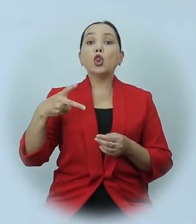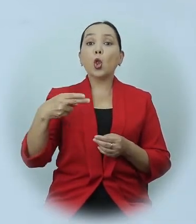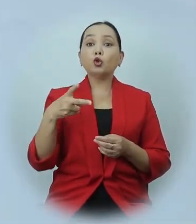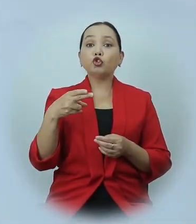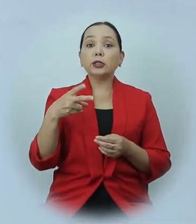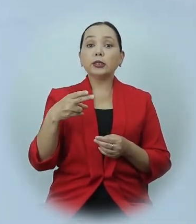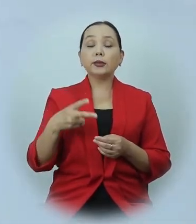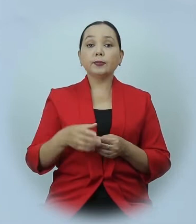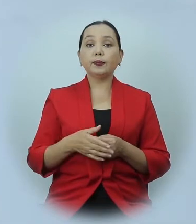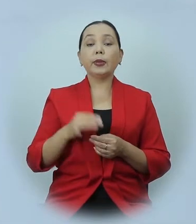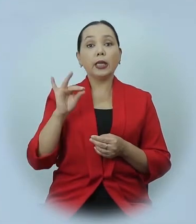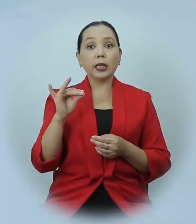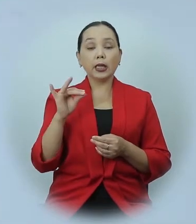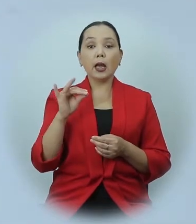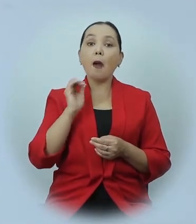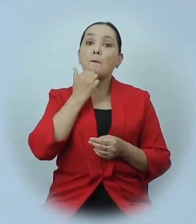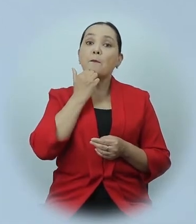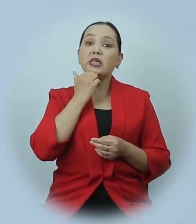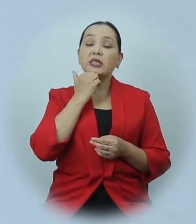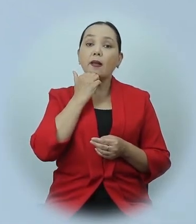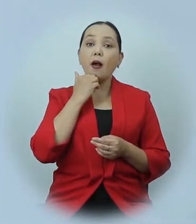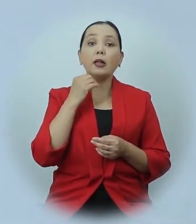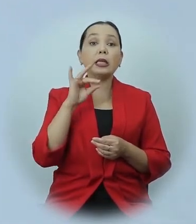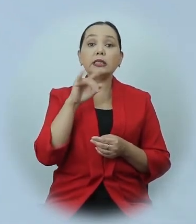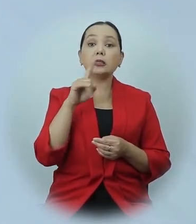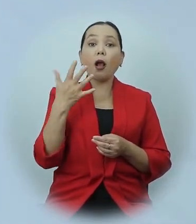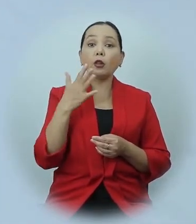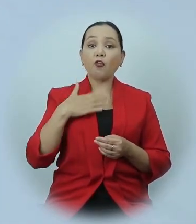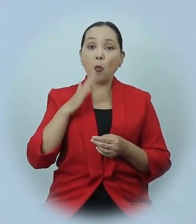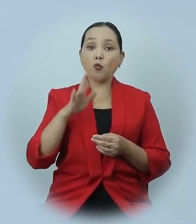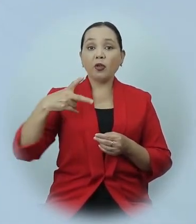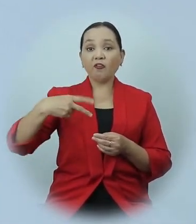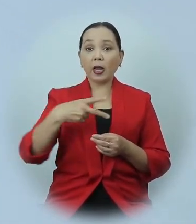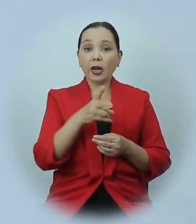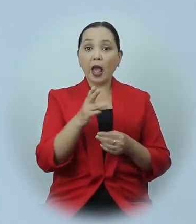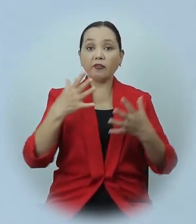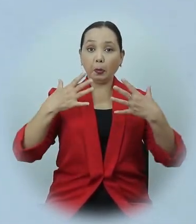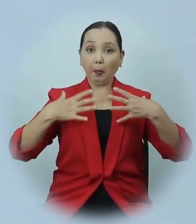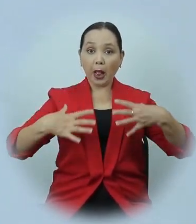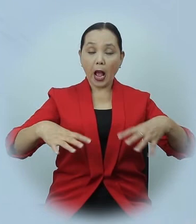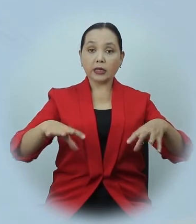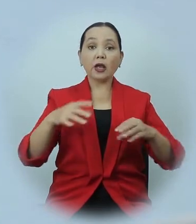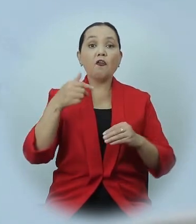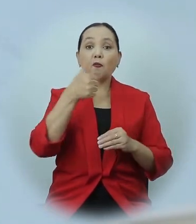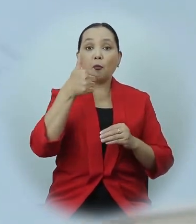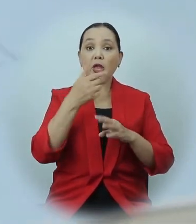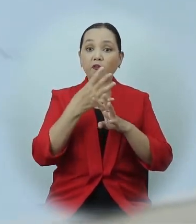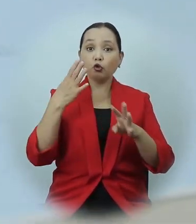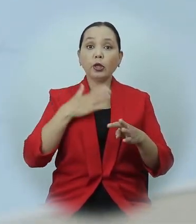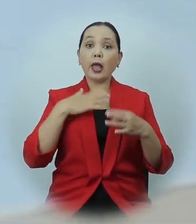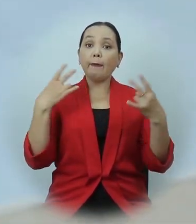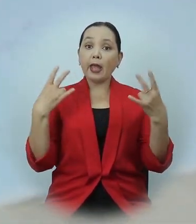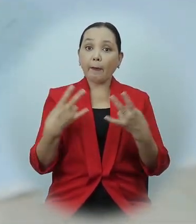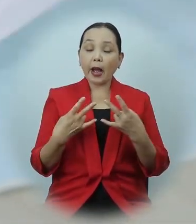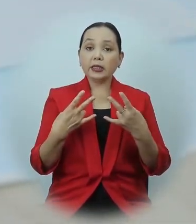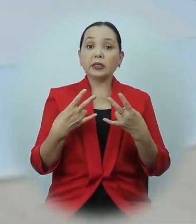ножницы и материал, из которого мы будем выкраивать платье. В первую очередь нам